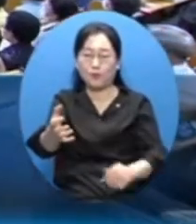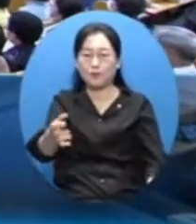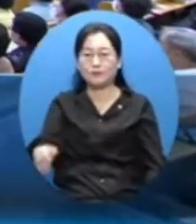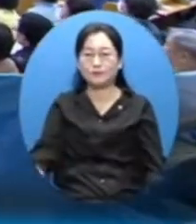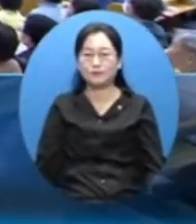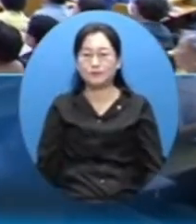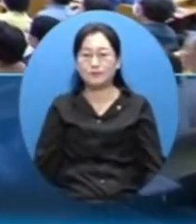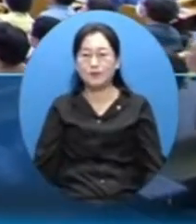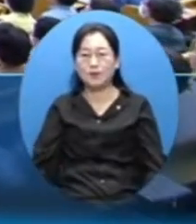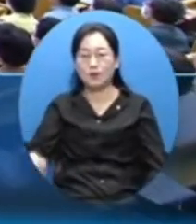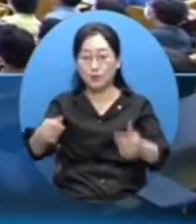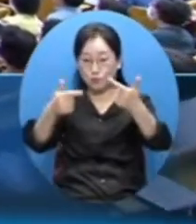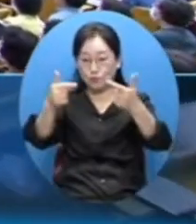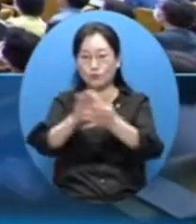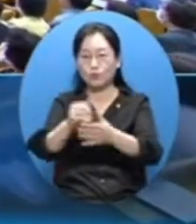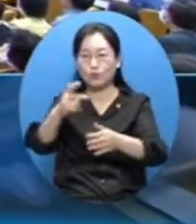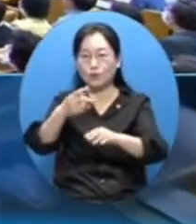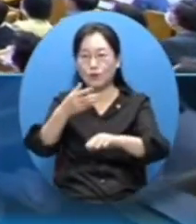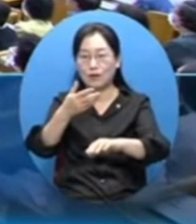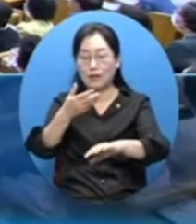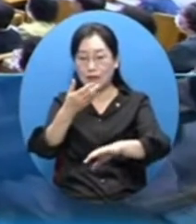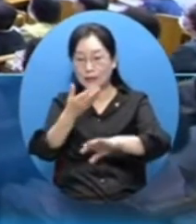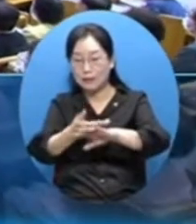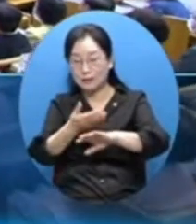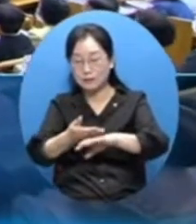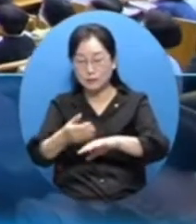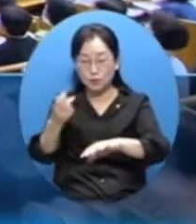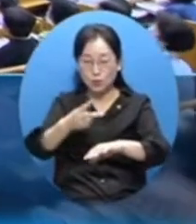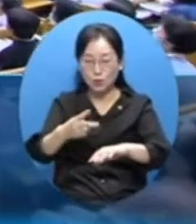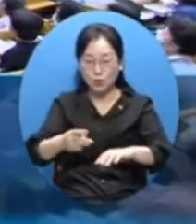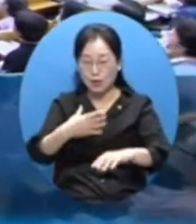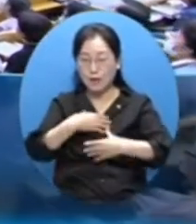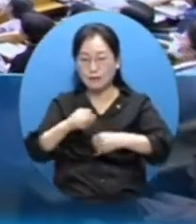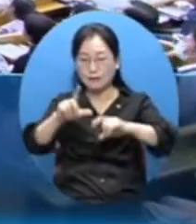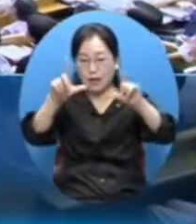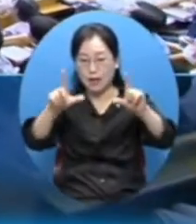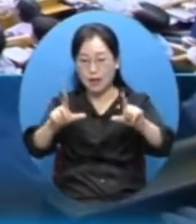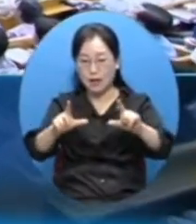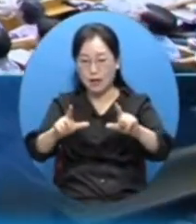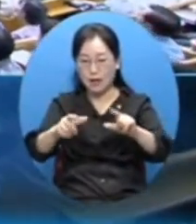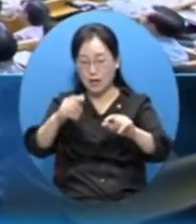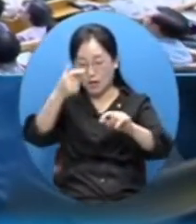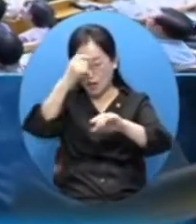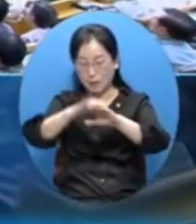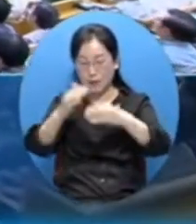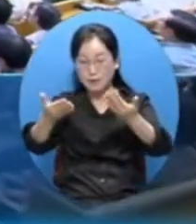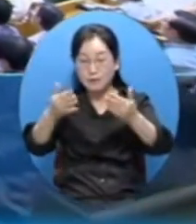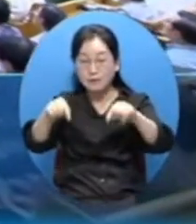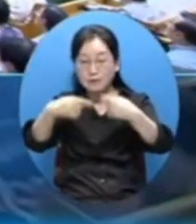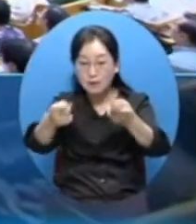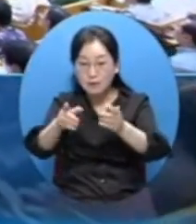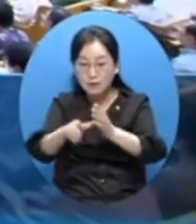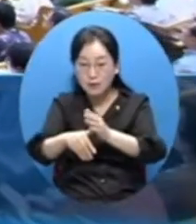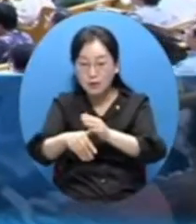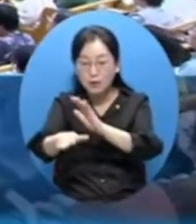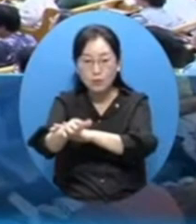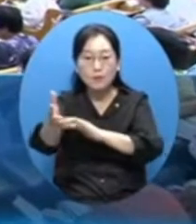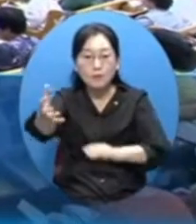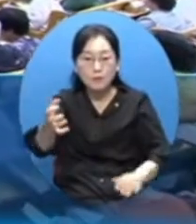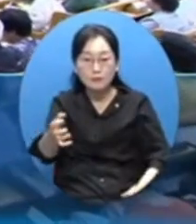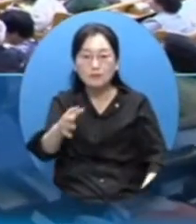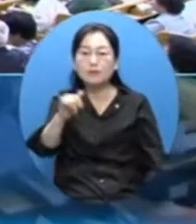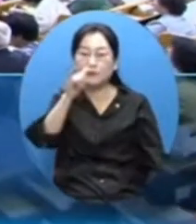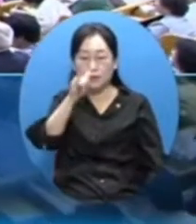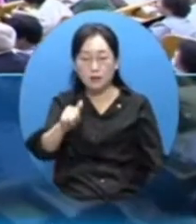6절입니다. 또 다른 안식일에 예수께서 회당에 들어가서 가르칠 때 거기 오른손 마른 사람이 있는지라. 손은 그 사람의